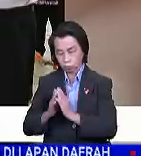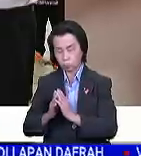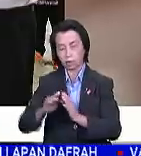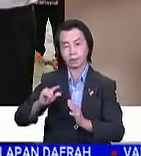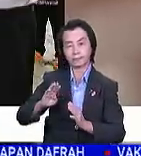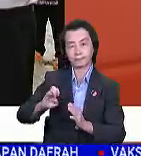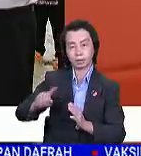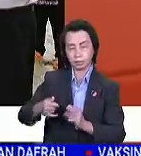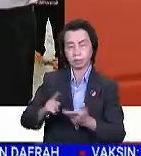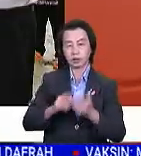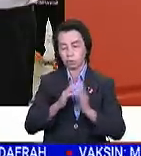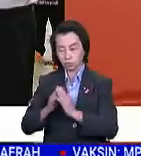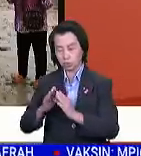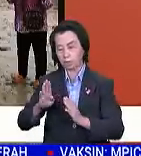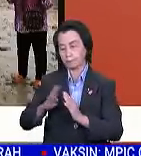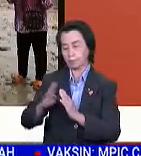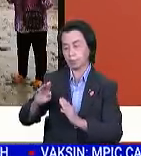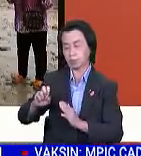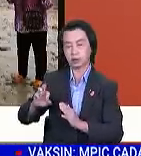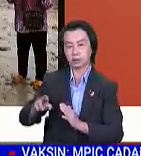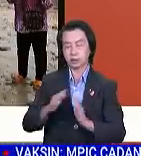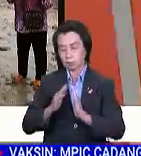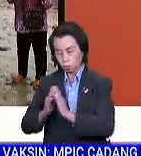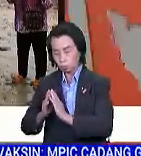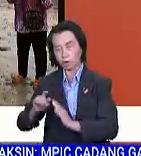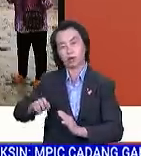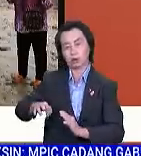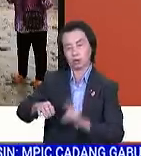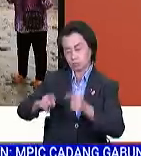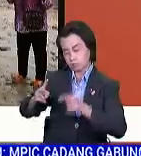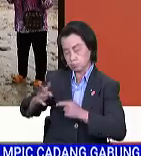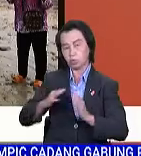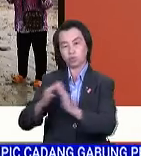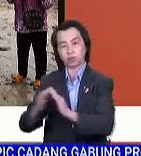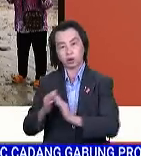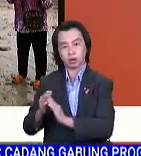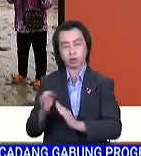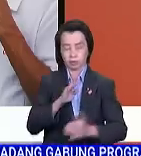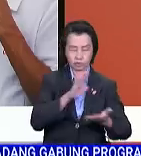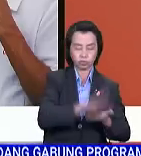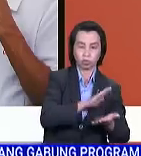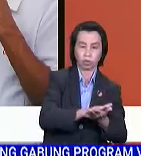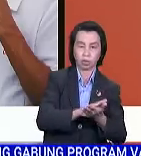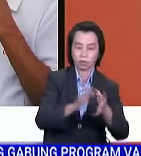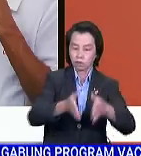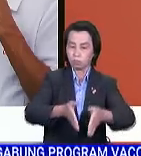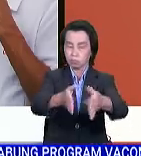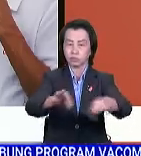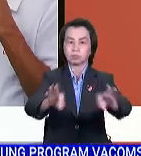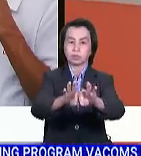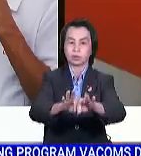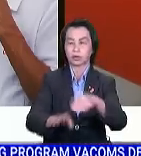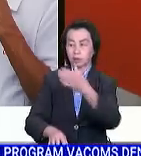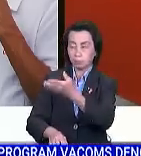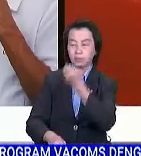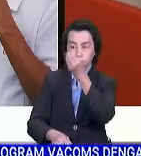gruna rumah Bandar wad dan rumah sap ngabung serta sebuah iaitu sekolah kebangsaan tulai beliau memberitahu demikian